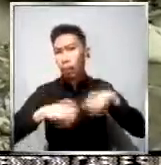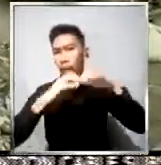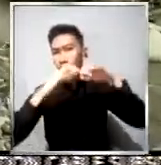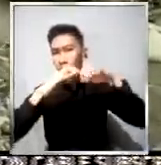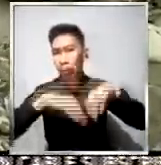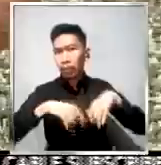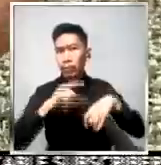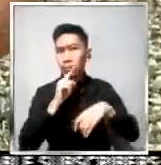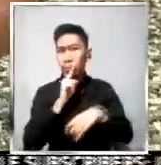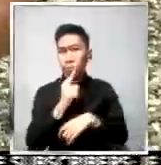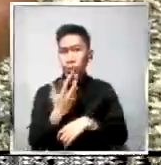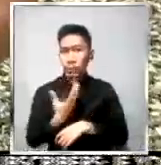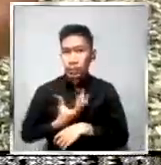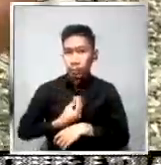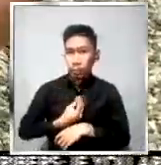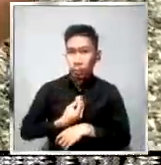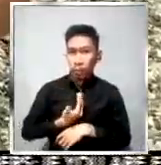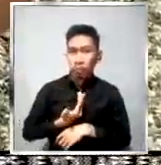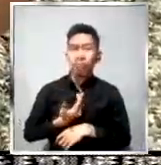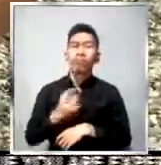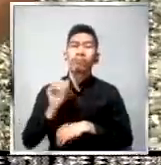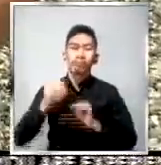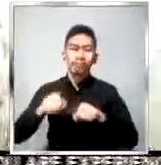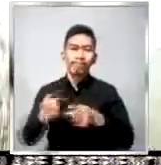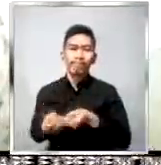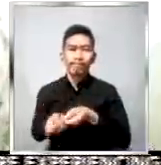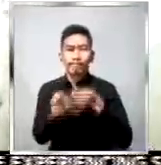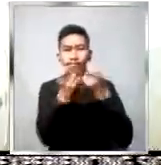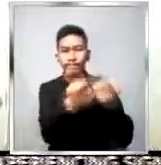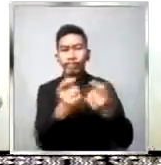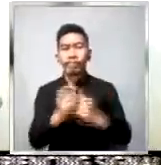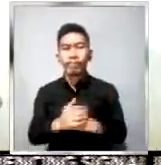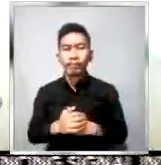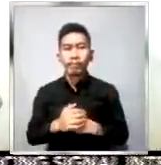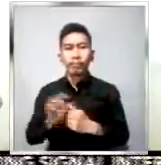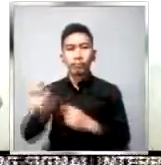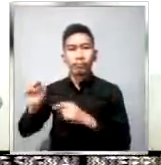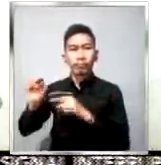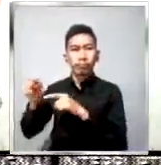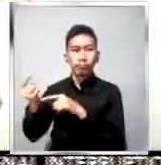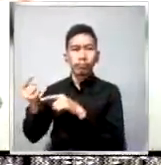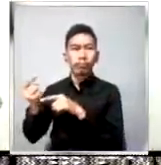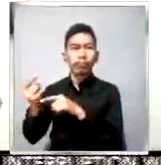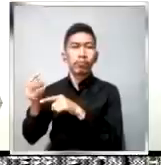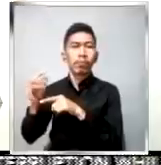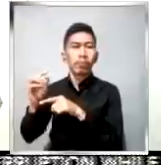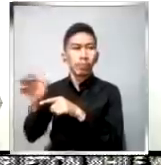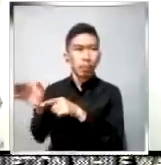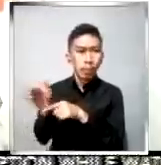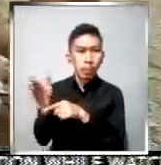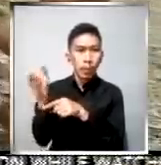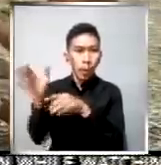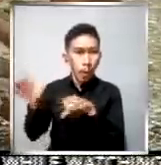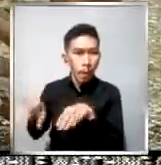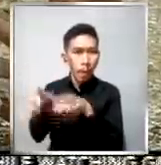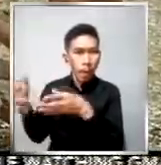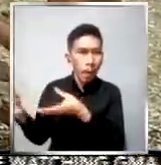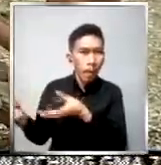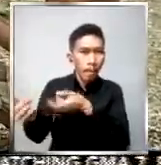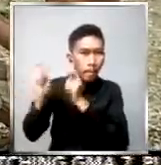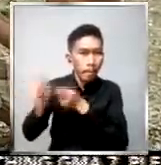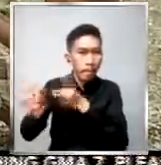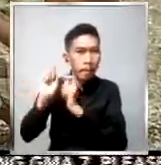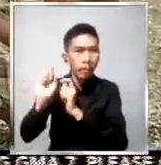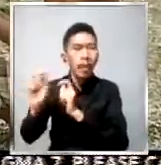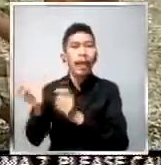rin. Ang mangingisda namang si Mang Cipriano, inaayos na ang nasirang bangka para makapalaot na raw siya ngayong gabi. Inilikas naman daw